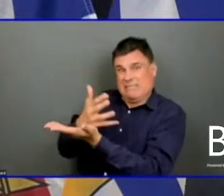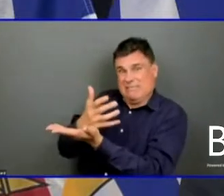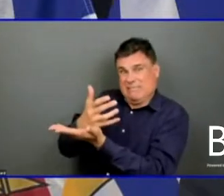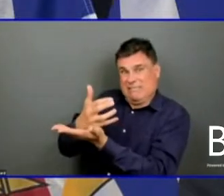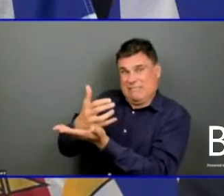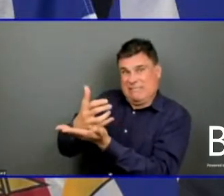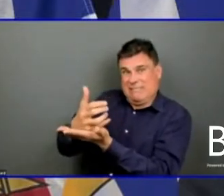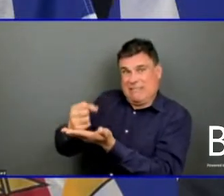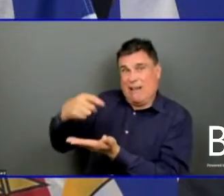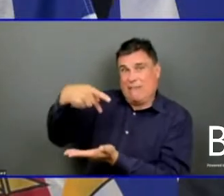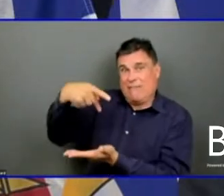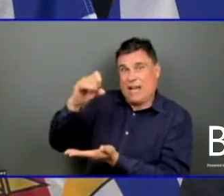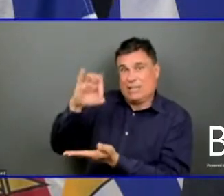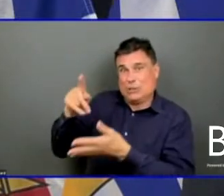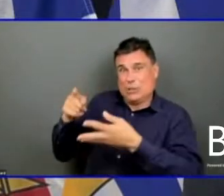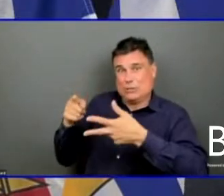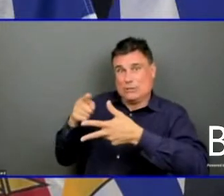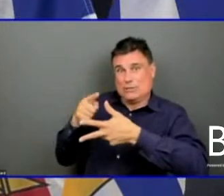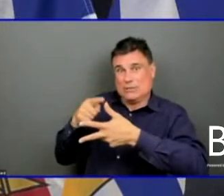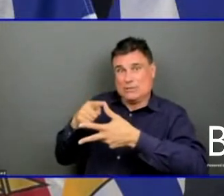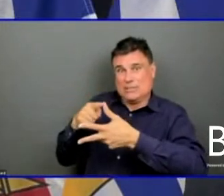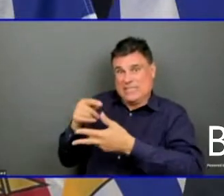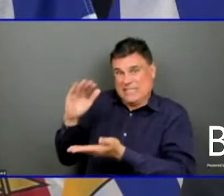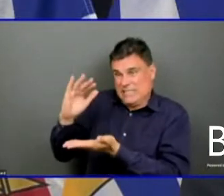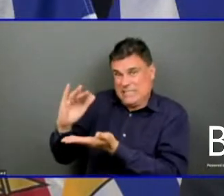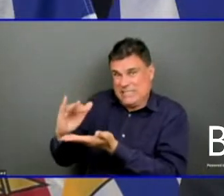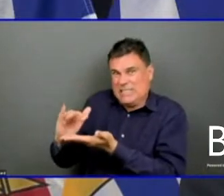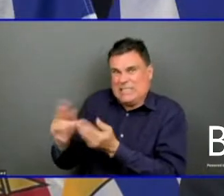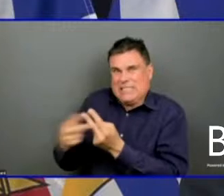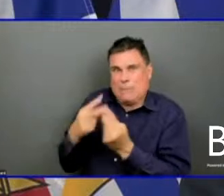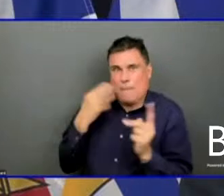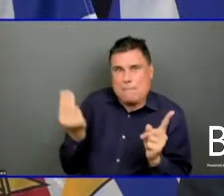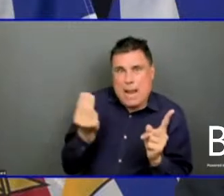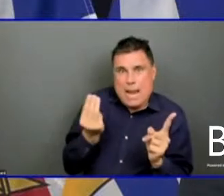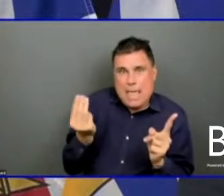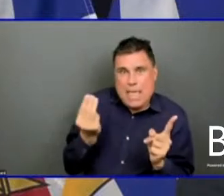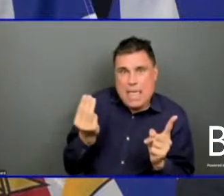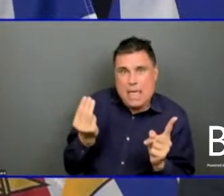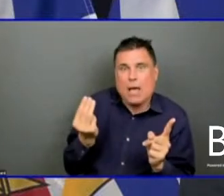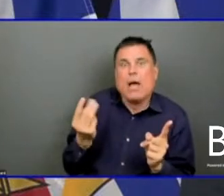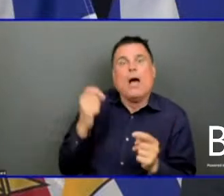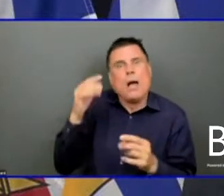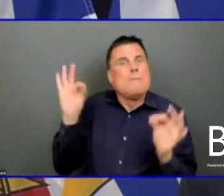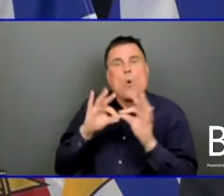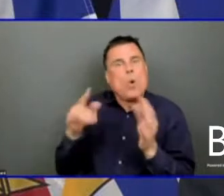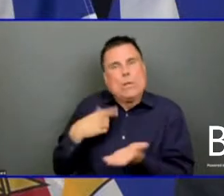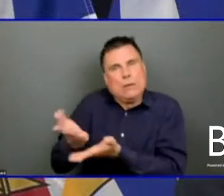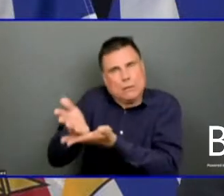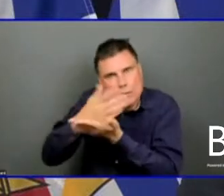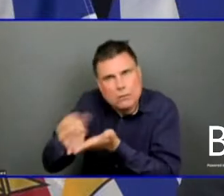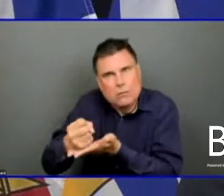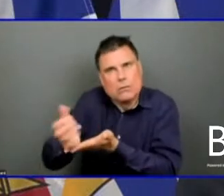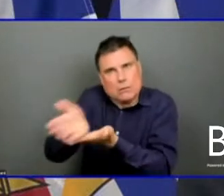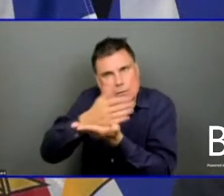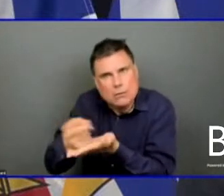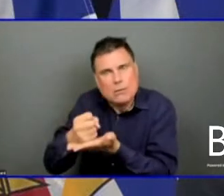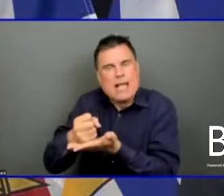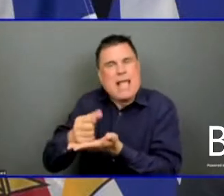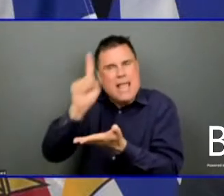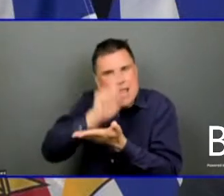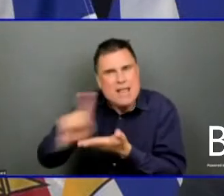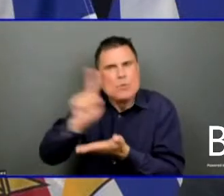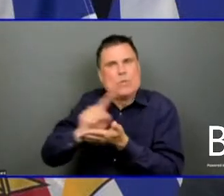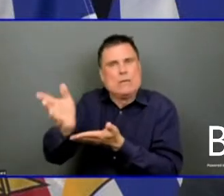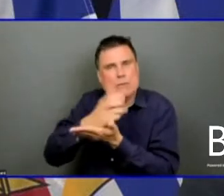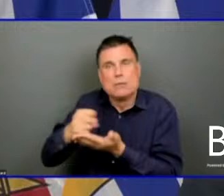都到了，礼拜一就马上发布出去。 So the idea that we could expand capacity that will happen concurrent